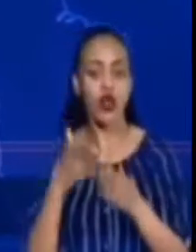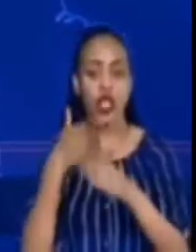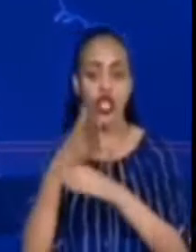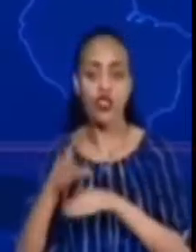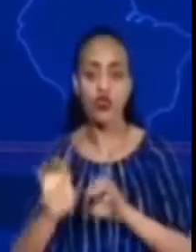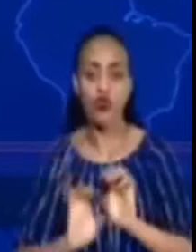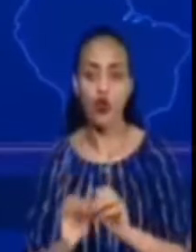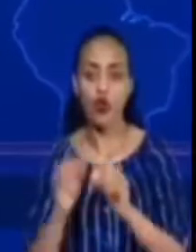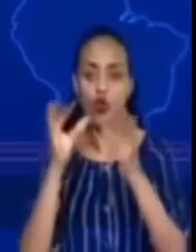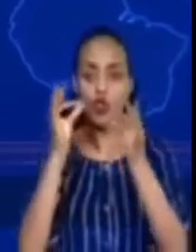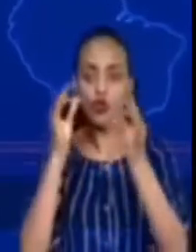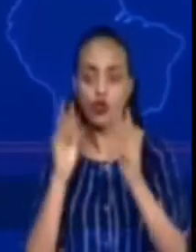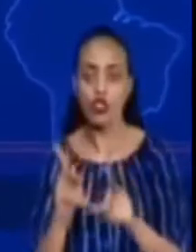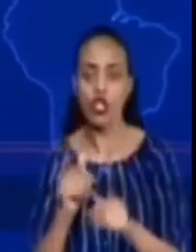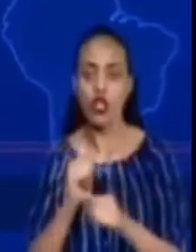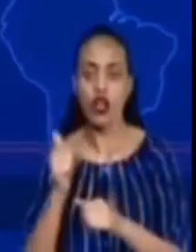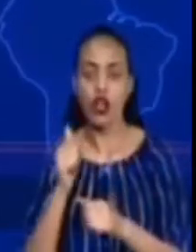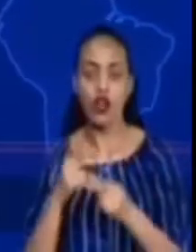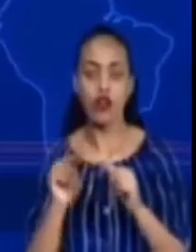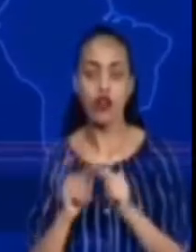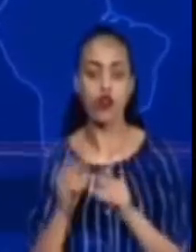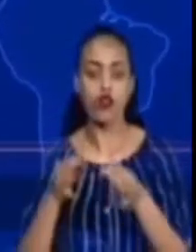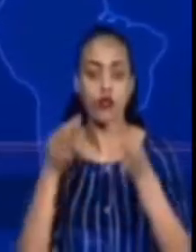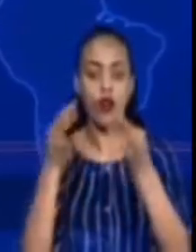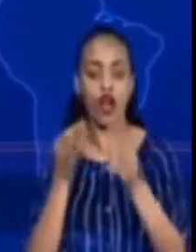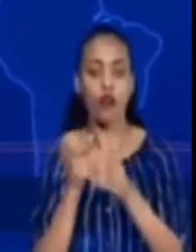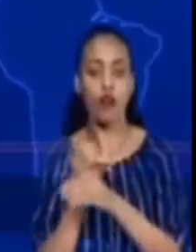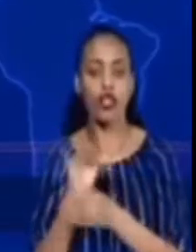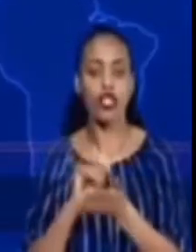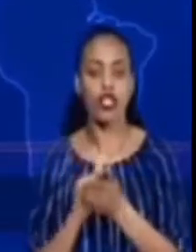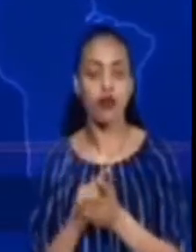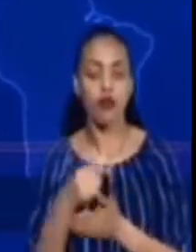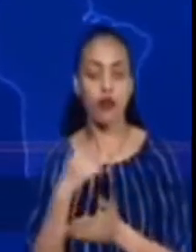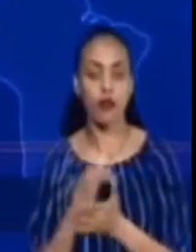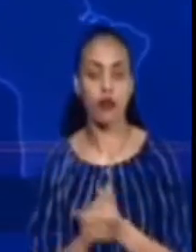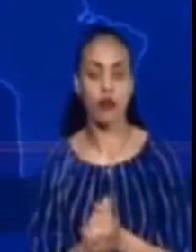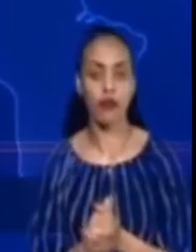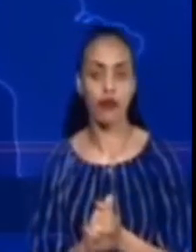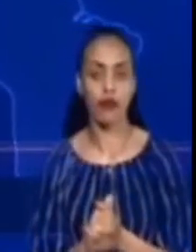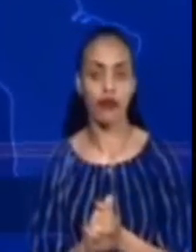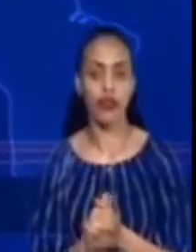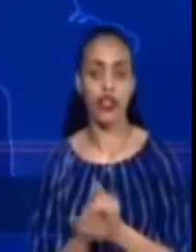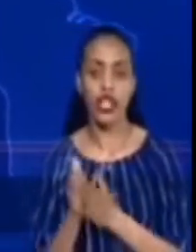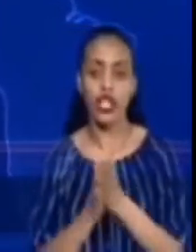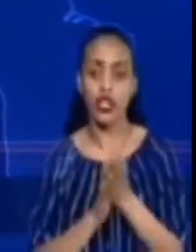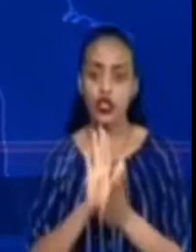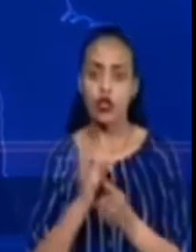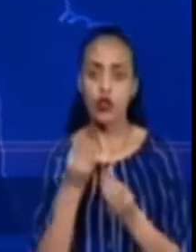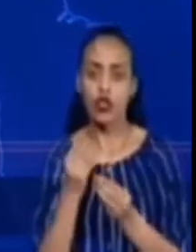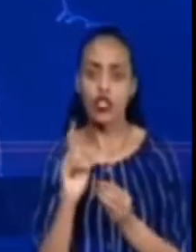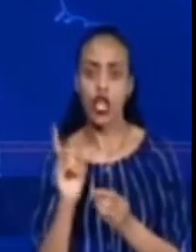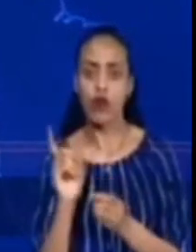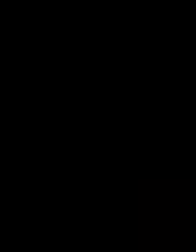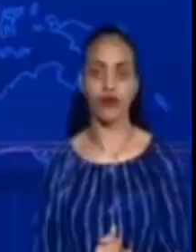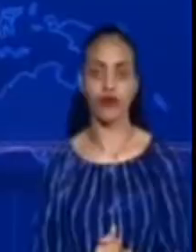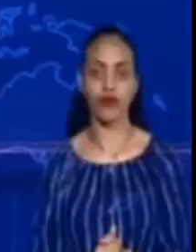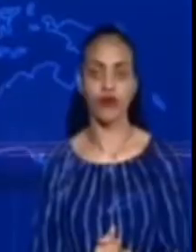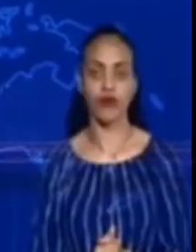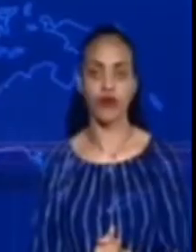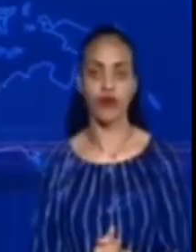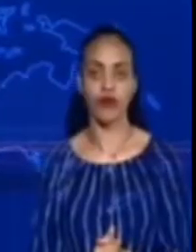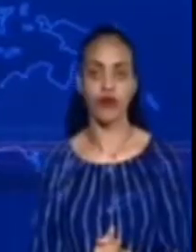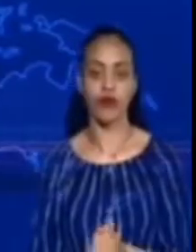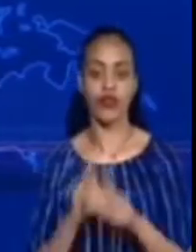ወራነ ጣሊያንስ በከሎለን ረታለን ዴቪን መንጫሰ ወይ ተመረታ ዴቪንስ የጠመደው ሙስሊም ይለው